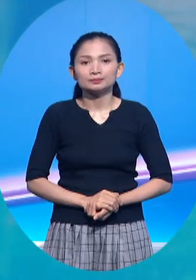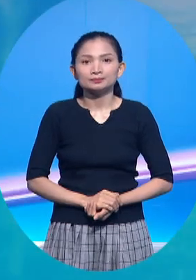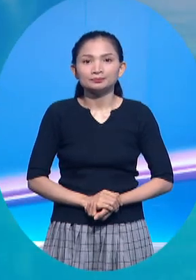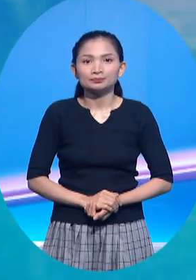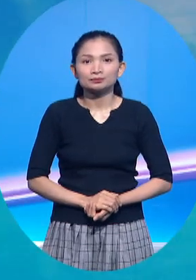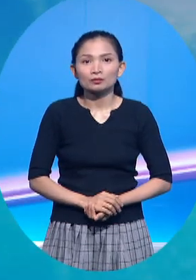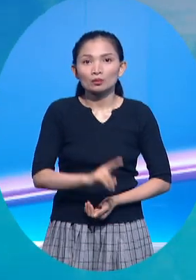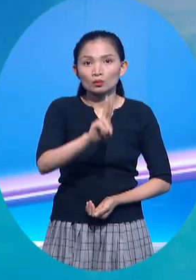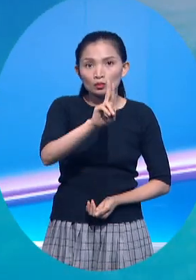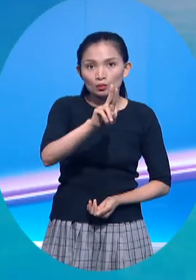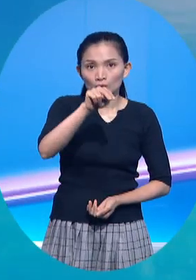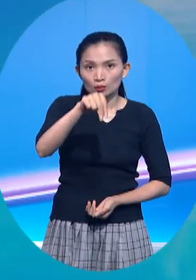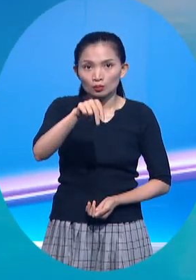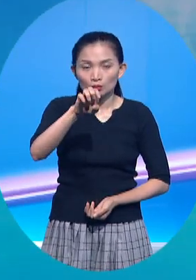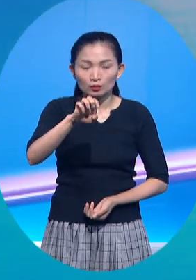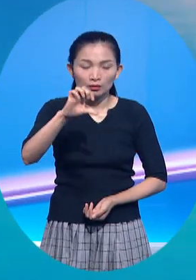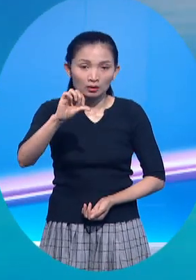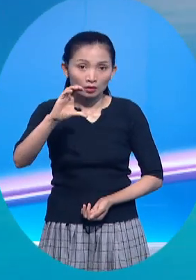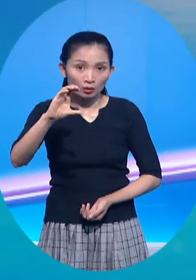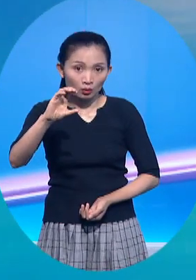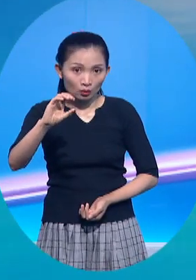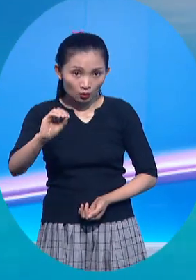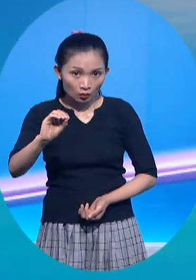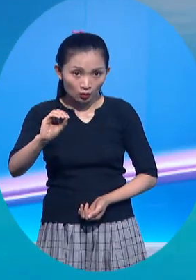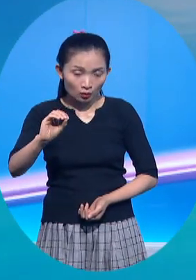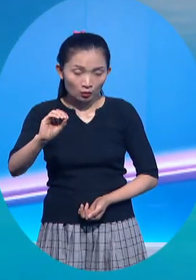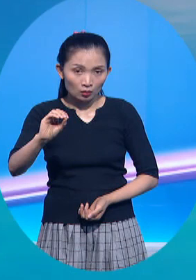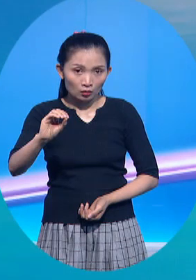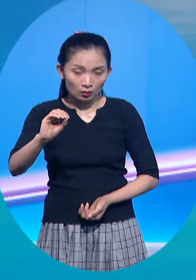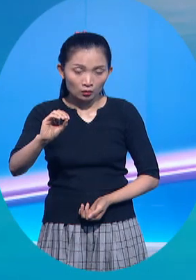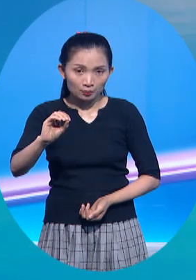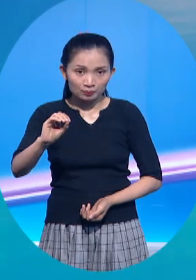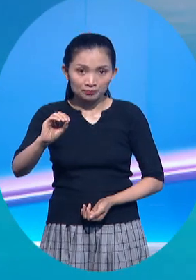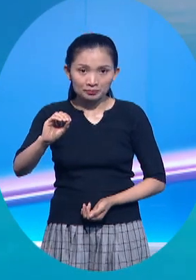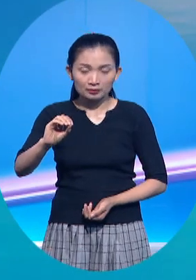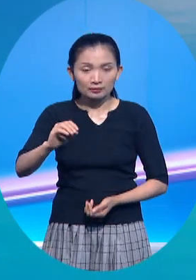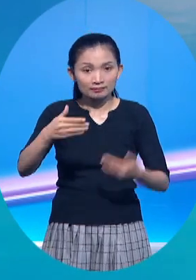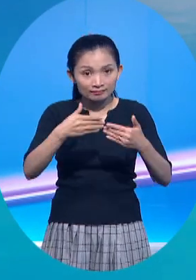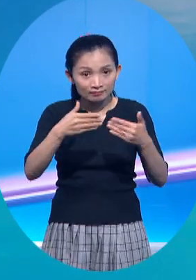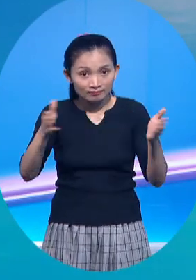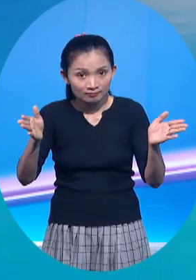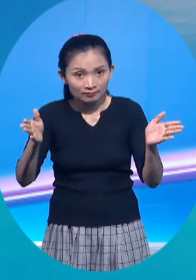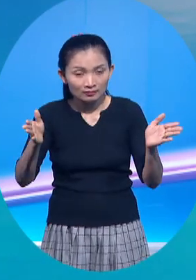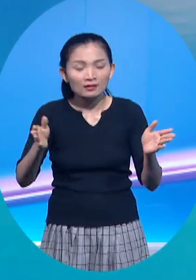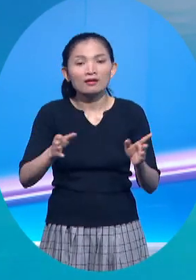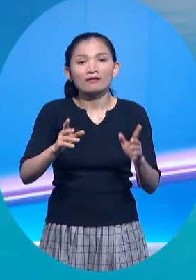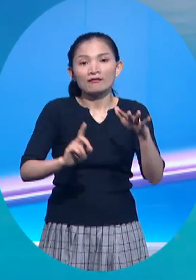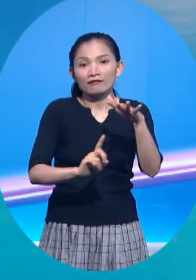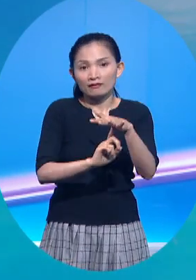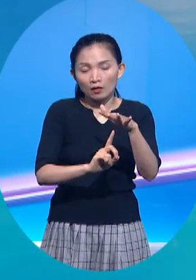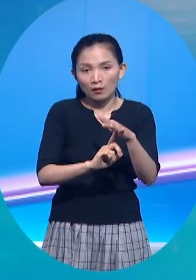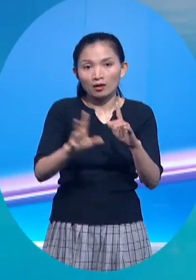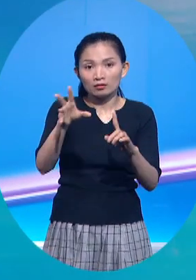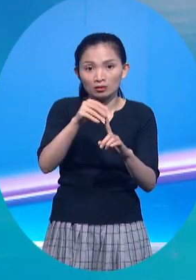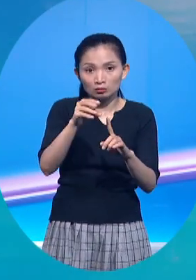Trung tâm UNESCO Văn hóa, Thông tin và Truyền thông thuộc Liên hiệp các hội UNESCO Việt Nam mới đây đã chính thức ra mắt trạm liên lạc văn hóa thông tin truyền thông tại thành